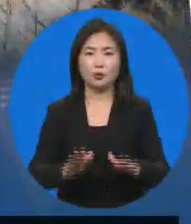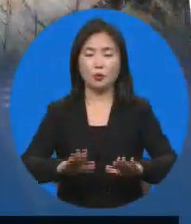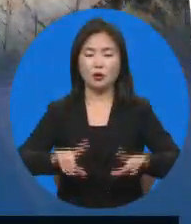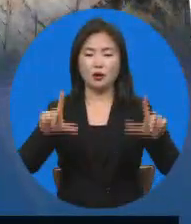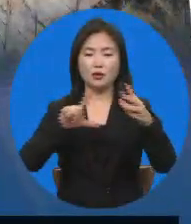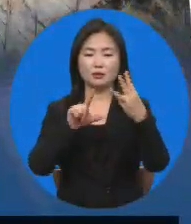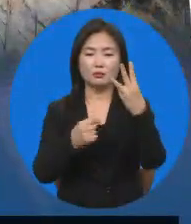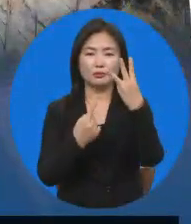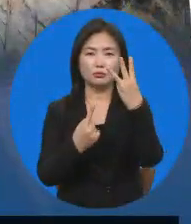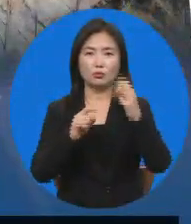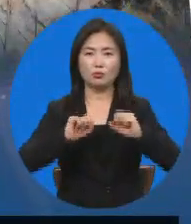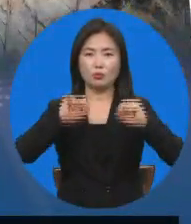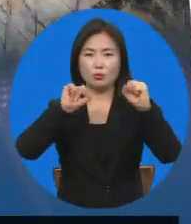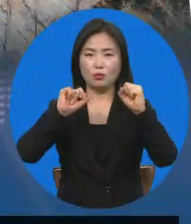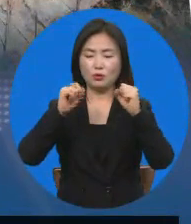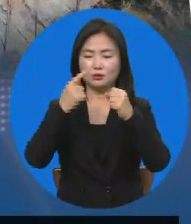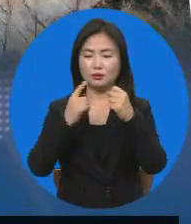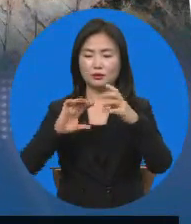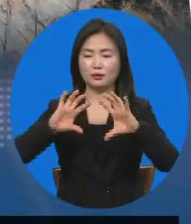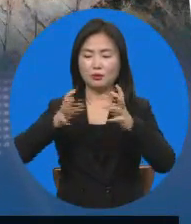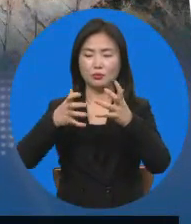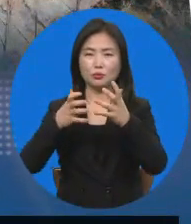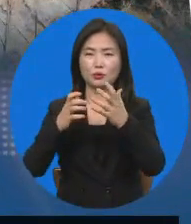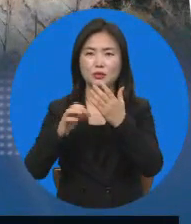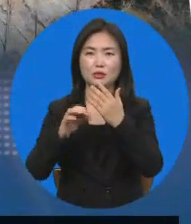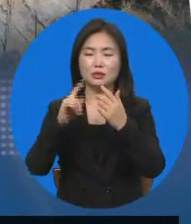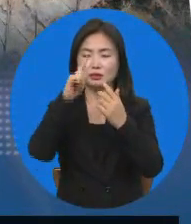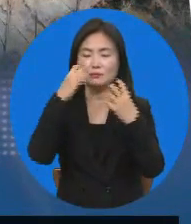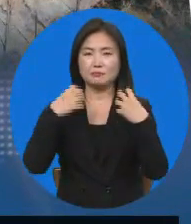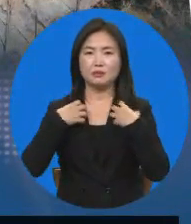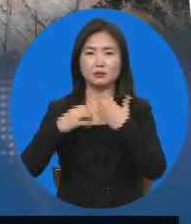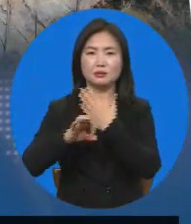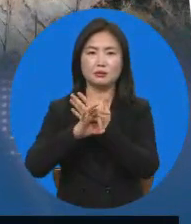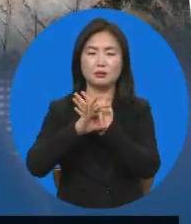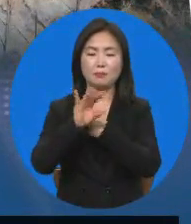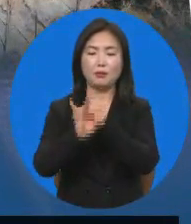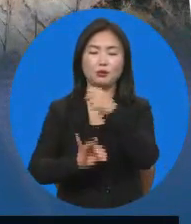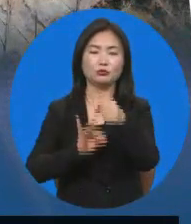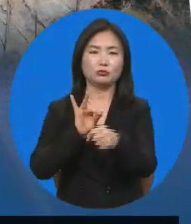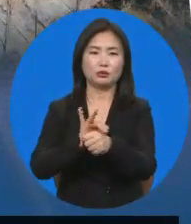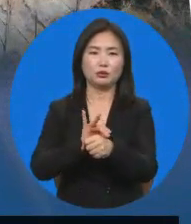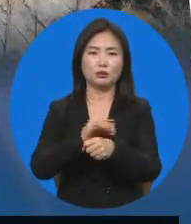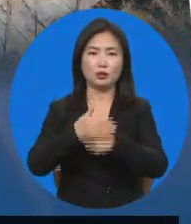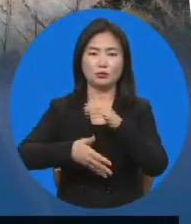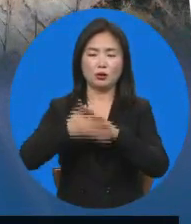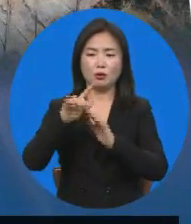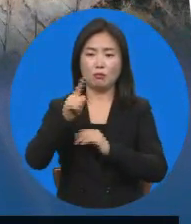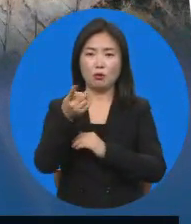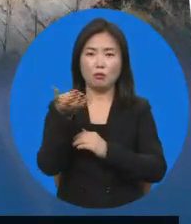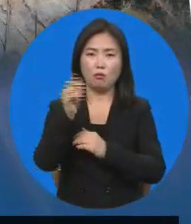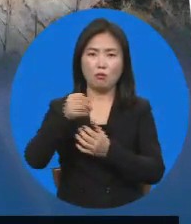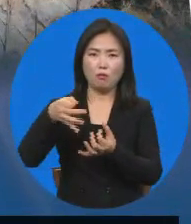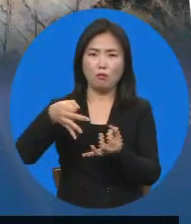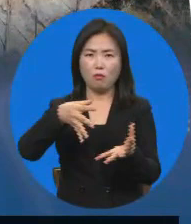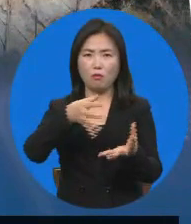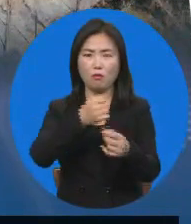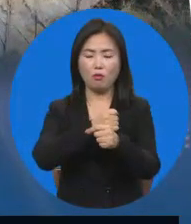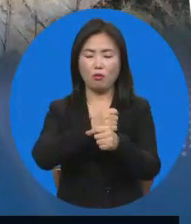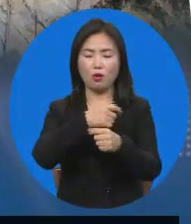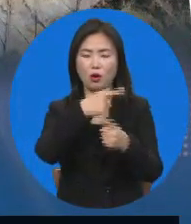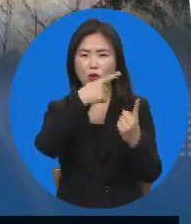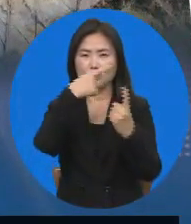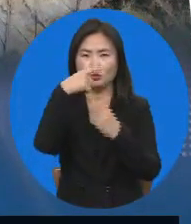올해는 삼일운동 과 대한민국 임시정부 수립 100주년이 되는 해입니다 대구시는 100억 원이 넘는 돈을 들여서